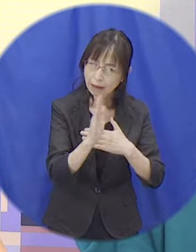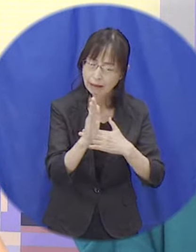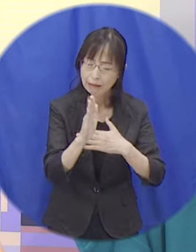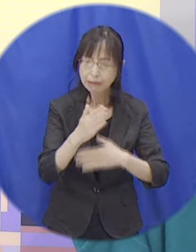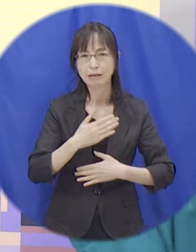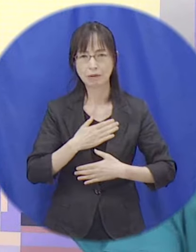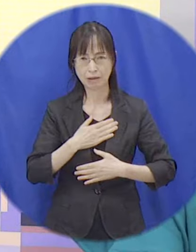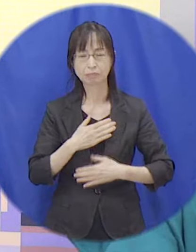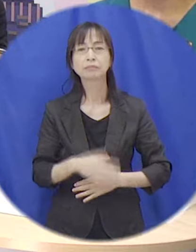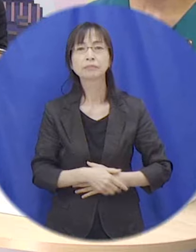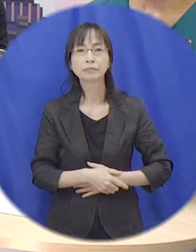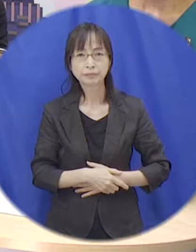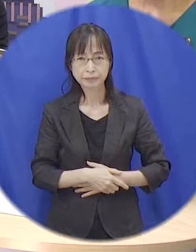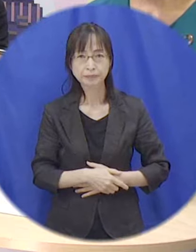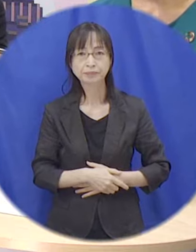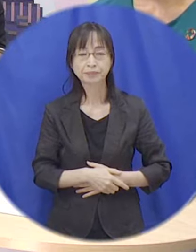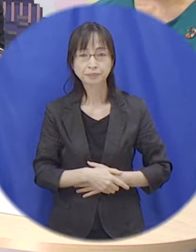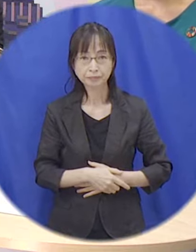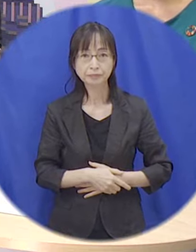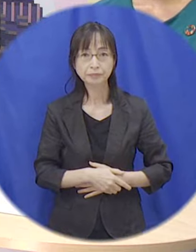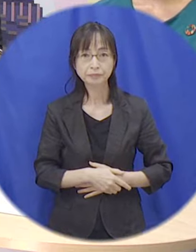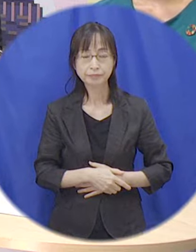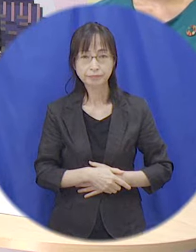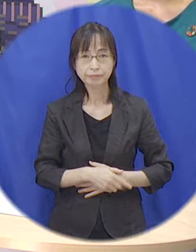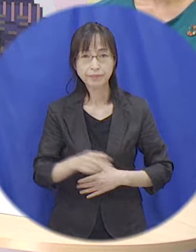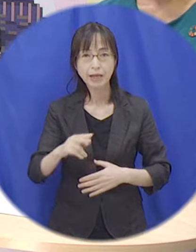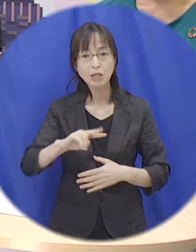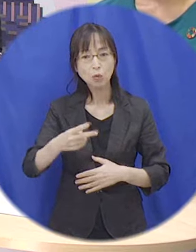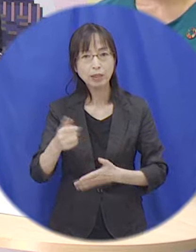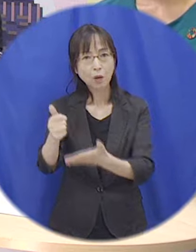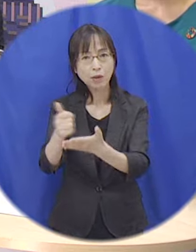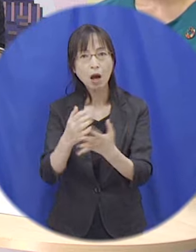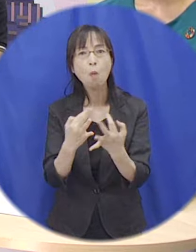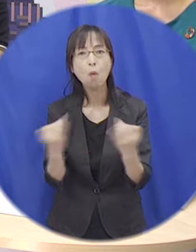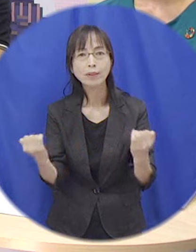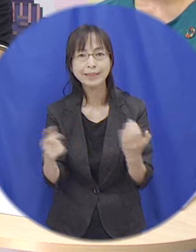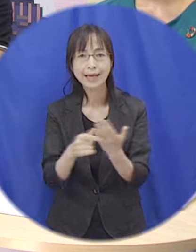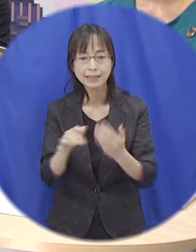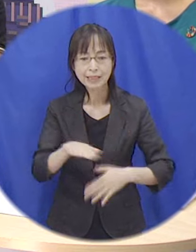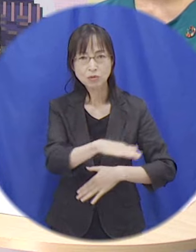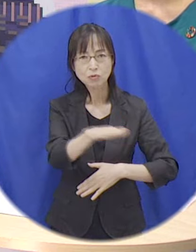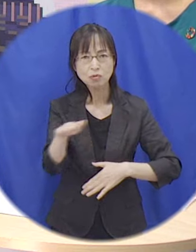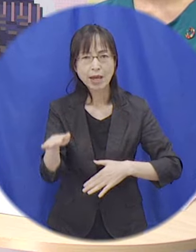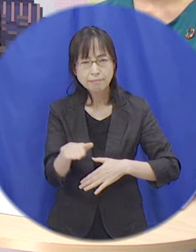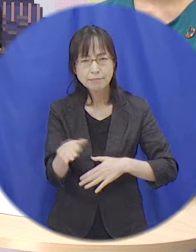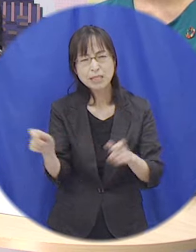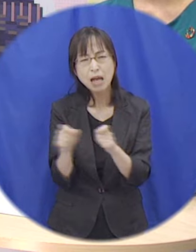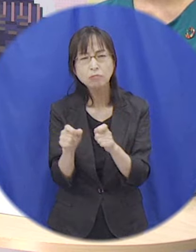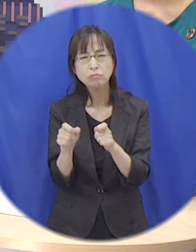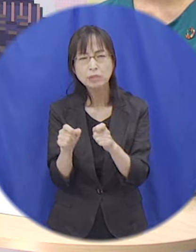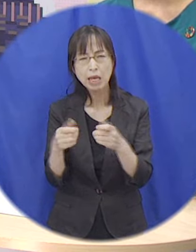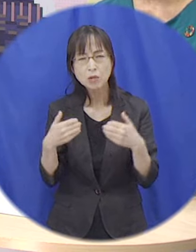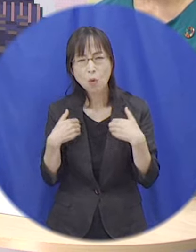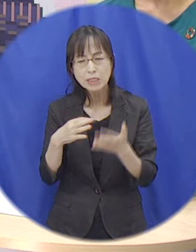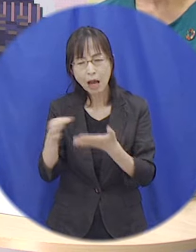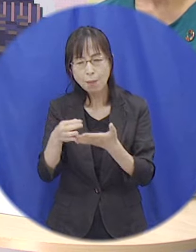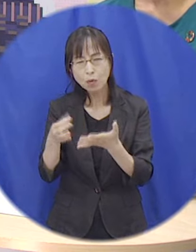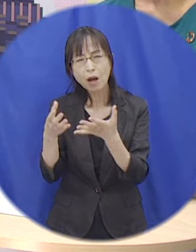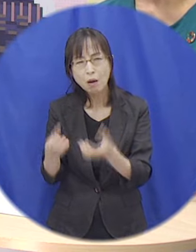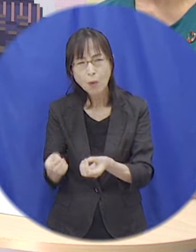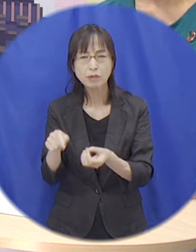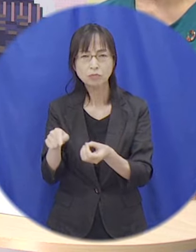思います、 はい。さあ、そして乗り換え客が多いこの駅周辺で用事が済まされているということで、この